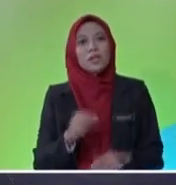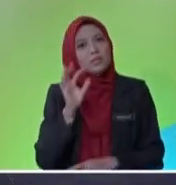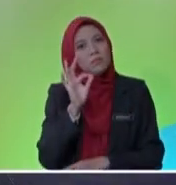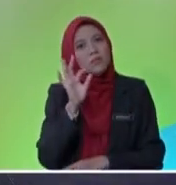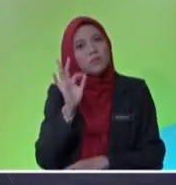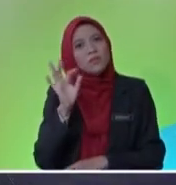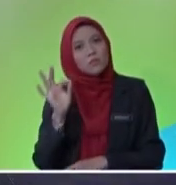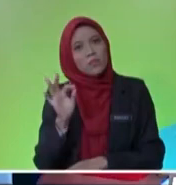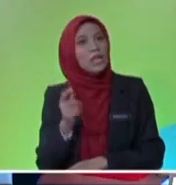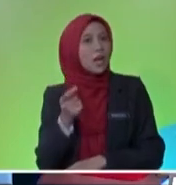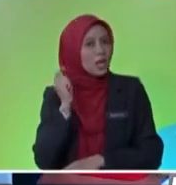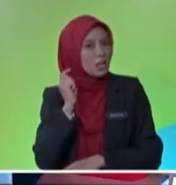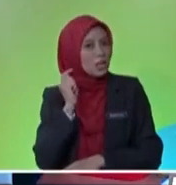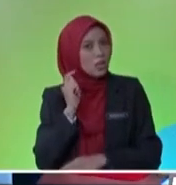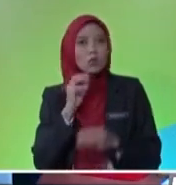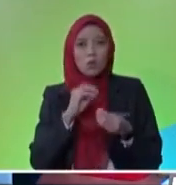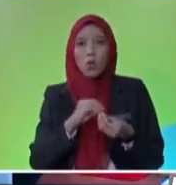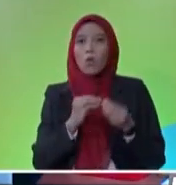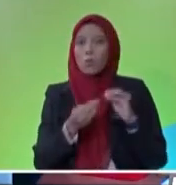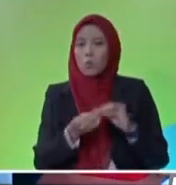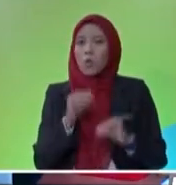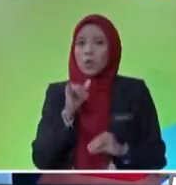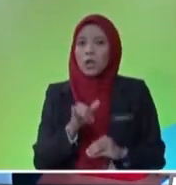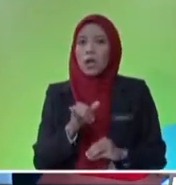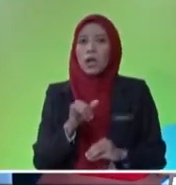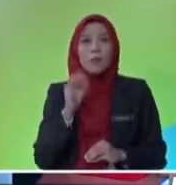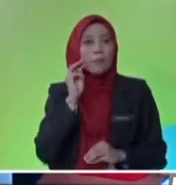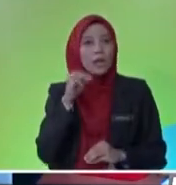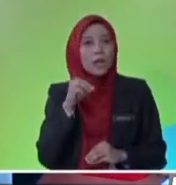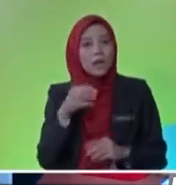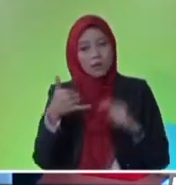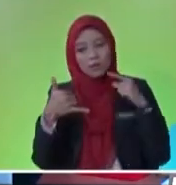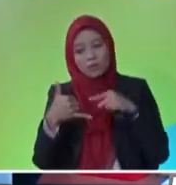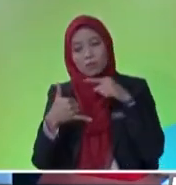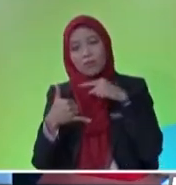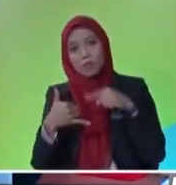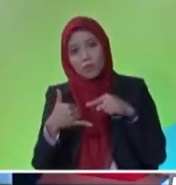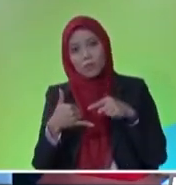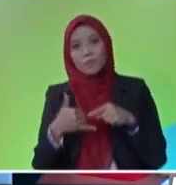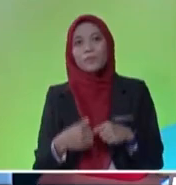999 tadi itu menumbuh tandanya Mi'raj day iya betul itu